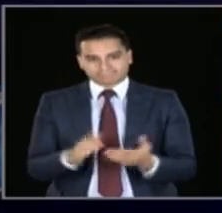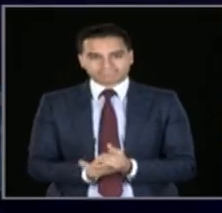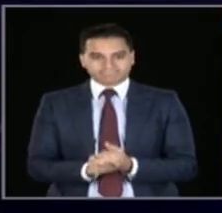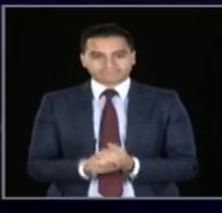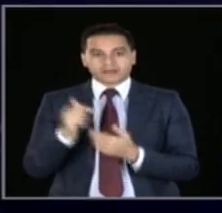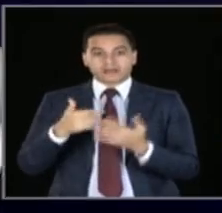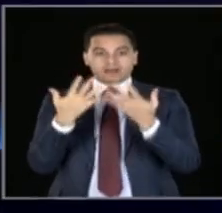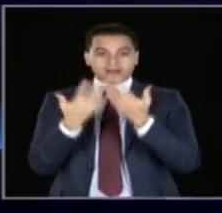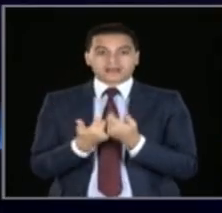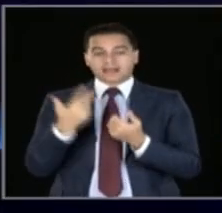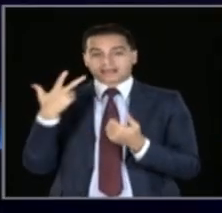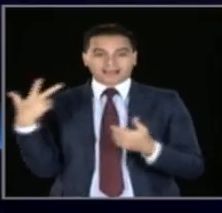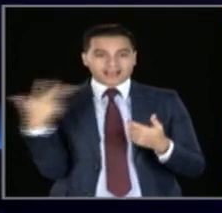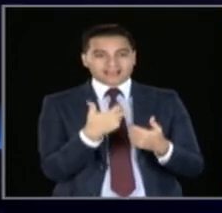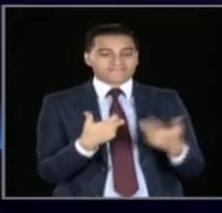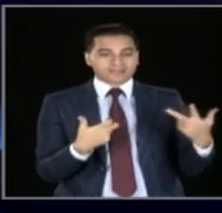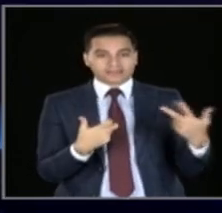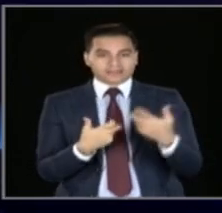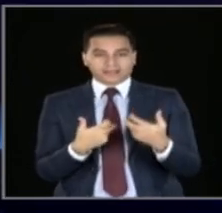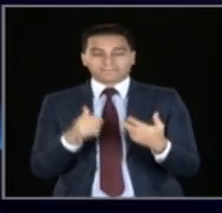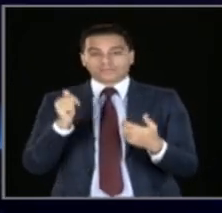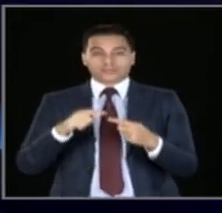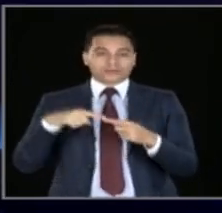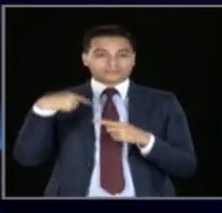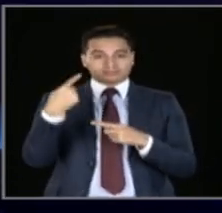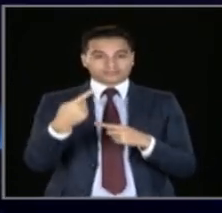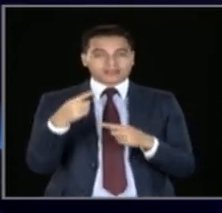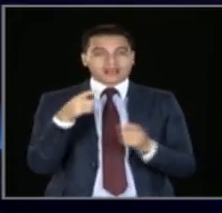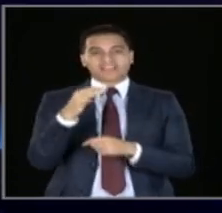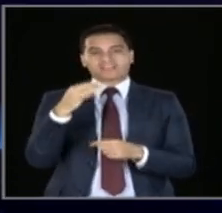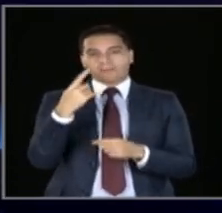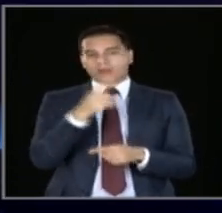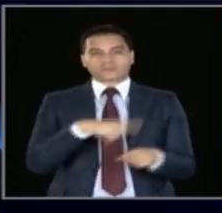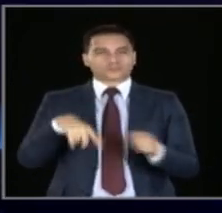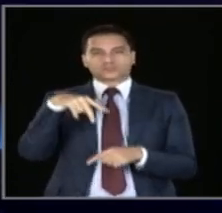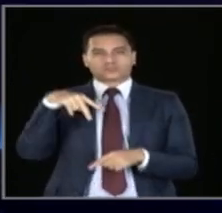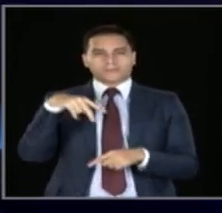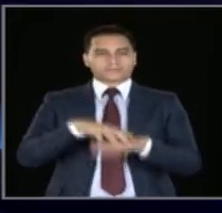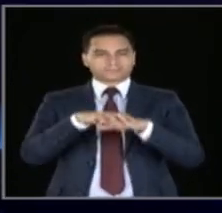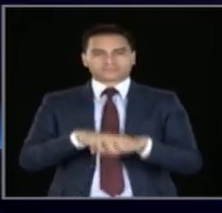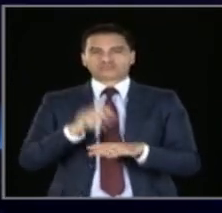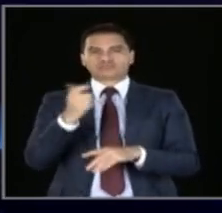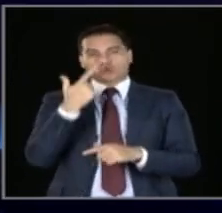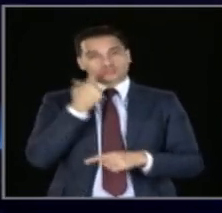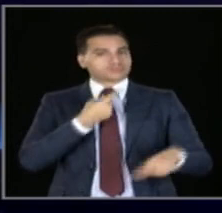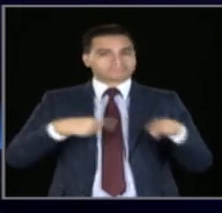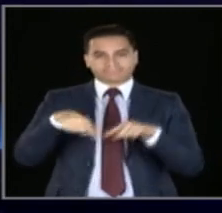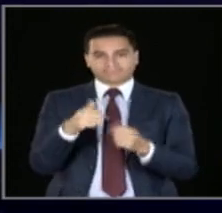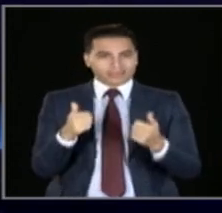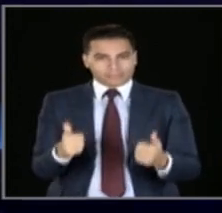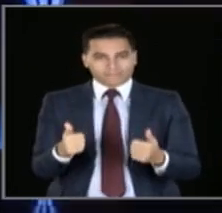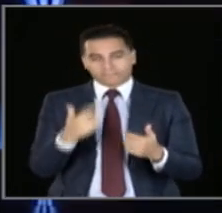ثلاث اهداف مقابل ثلاث اهداف ودلوقتي هنلعب على الهدف الذهبي السؤال يعتمد على السرعه لكم